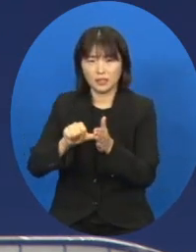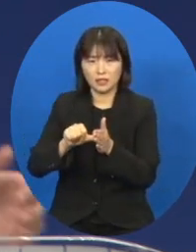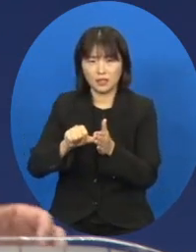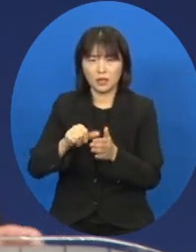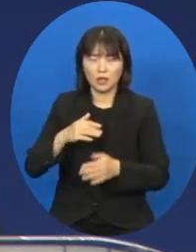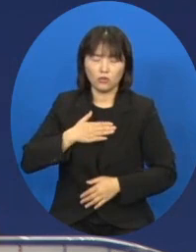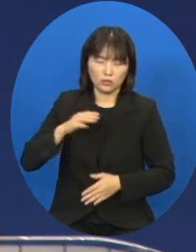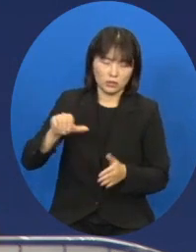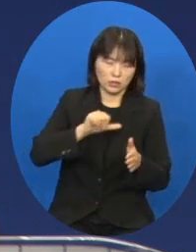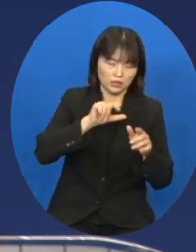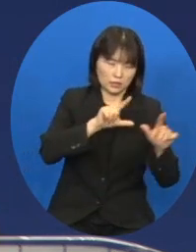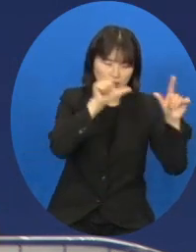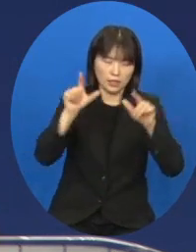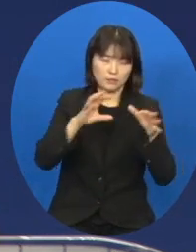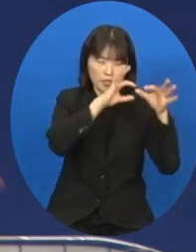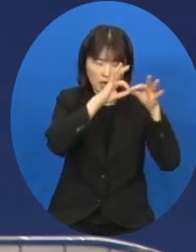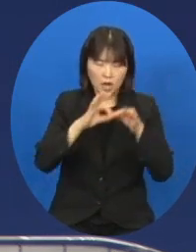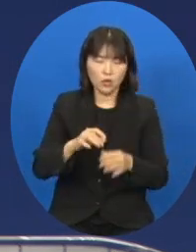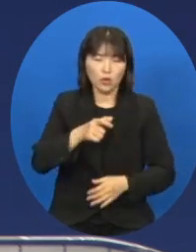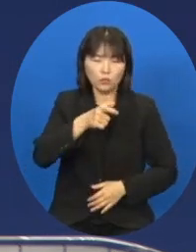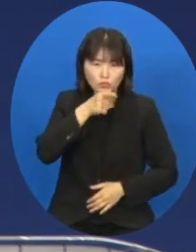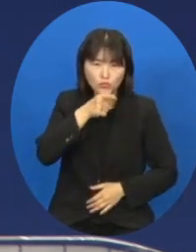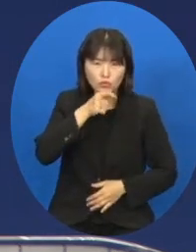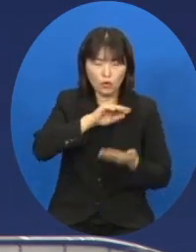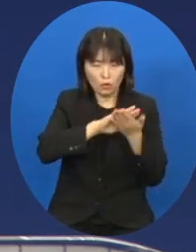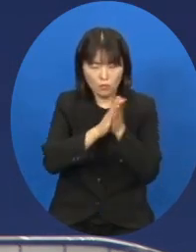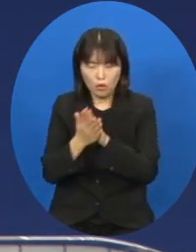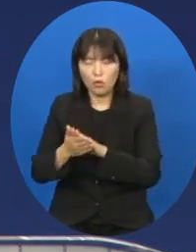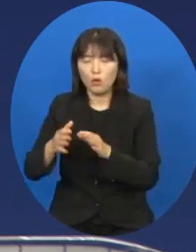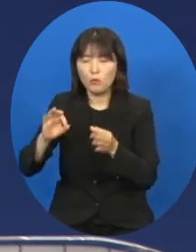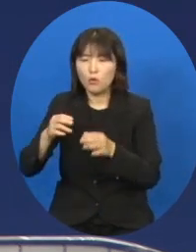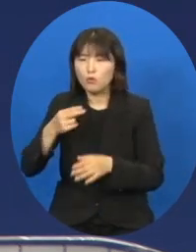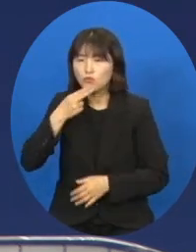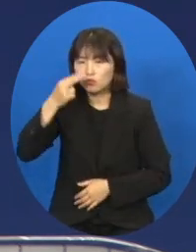물이 포도주가 되는 기적을 경험하는 열쇠이기도 합니다.